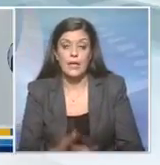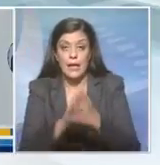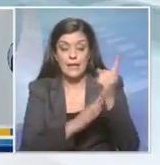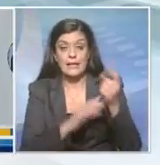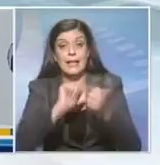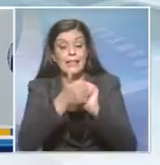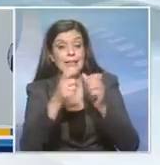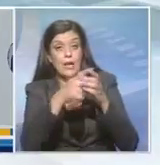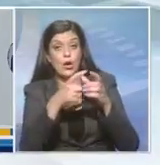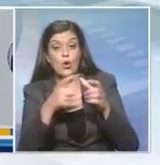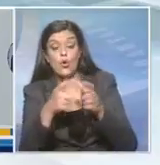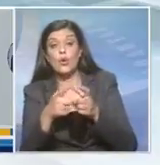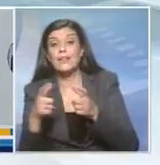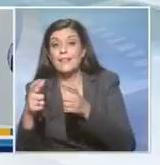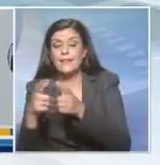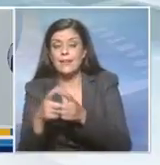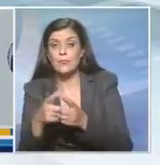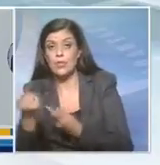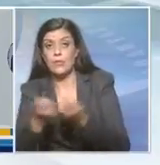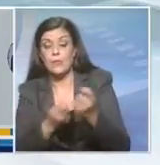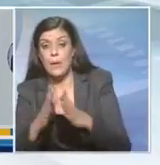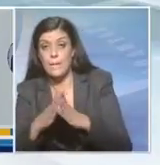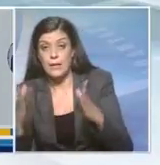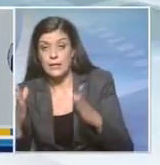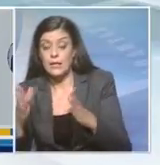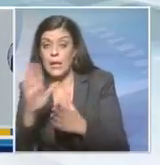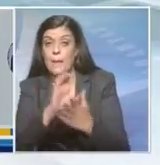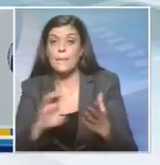χωριά που θα διοργανωθούν στα μεγαλύτερα αστικά και